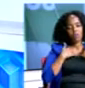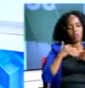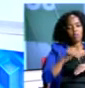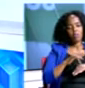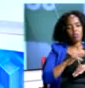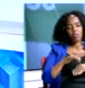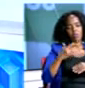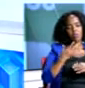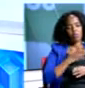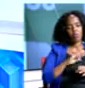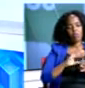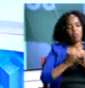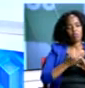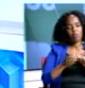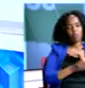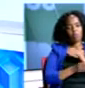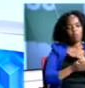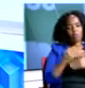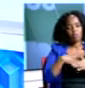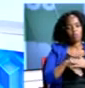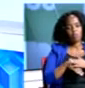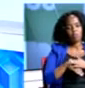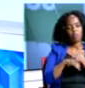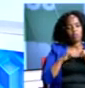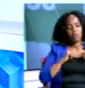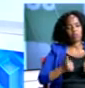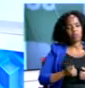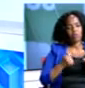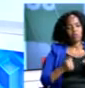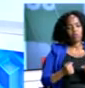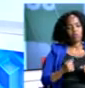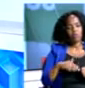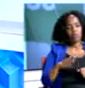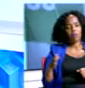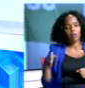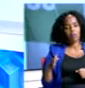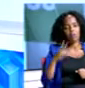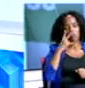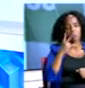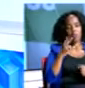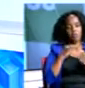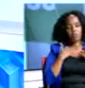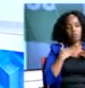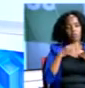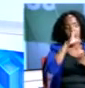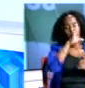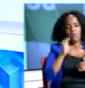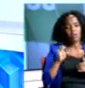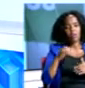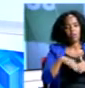irratti mul'atiin biyya keessa jiruuf jiraachuu ni danda'a. Kan egaa gama maaliitiin ilaaluu dandeenya? Egaa Afrikaa keessatti